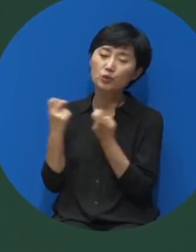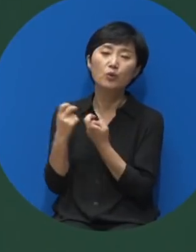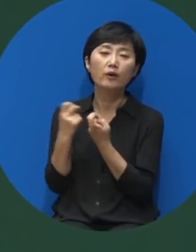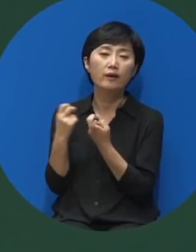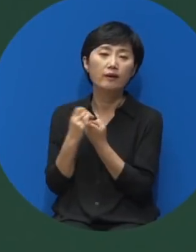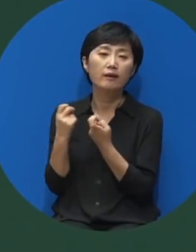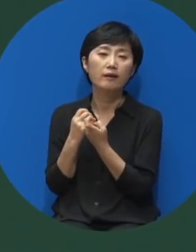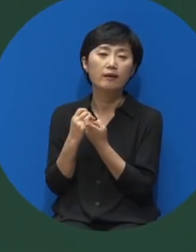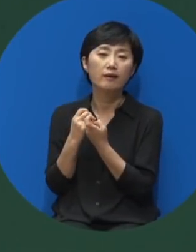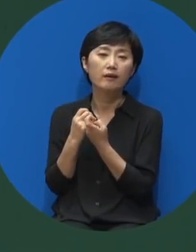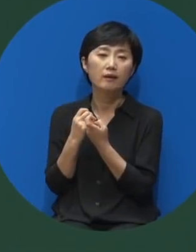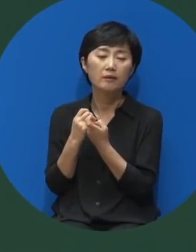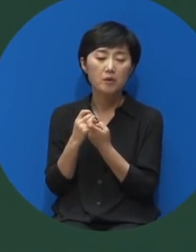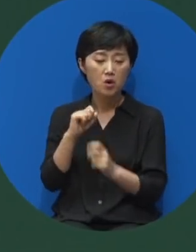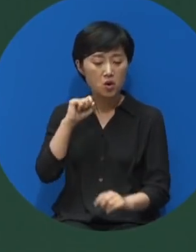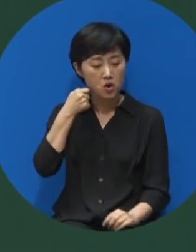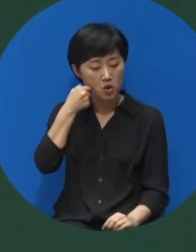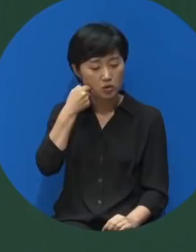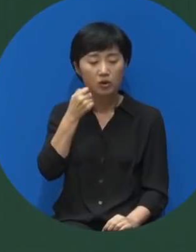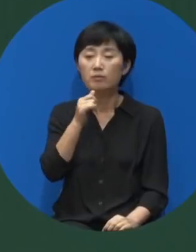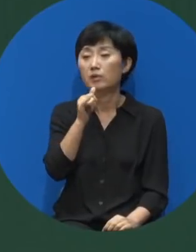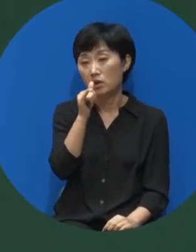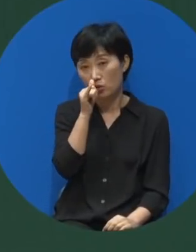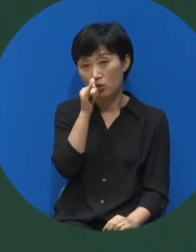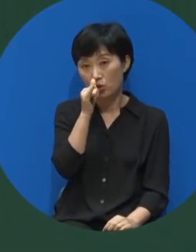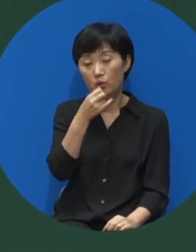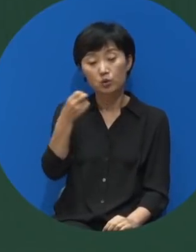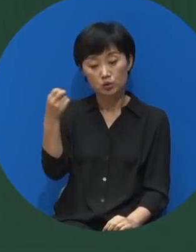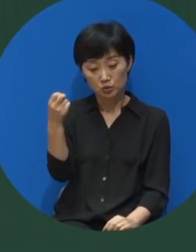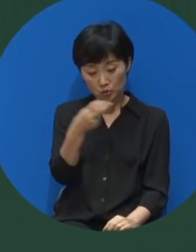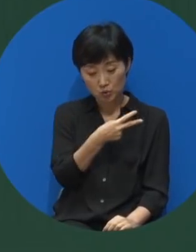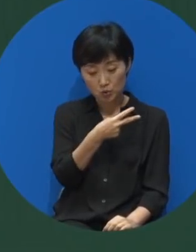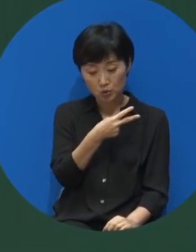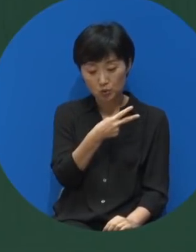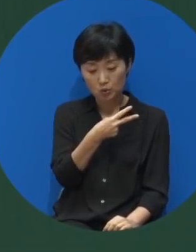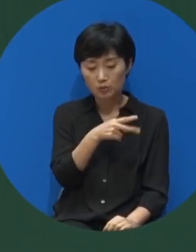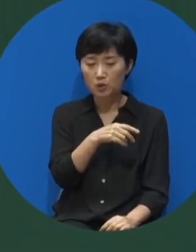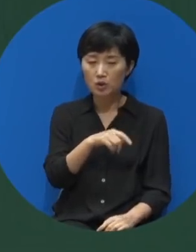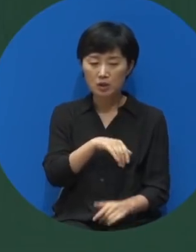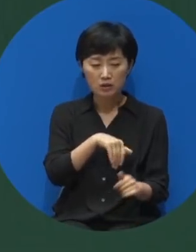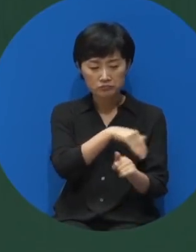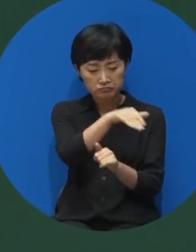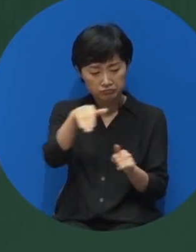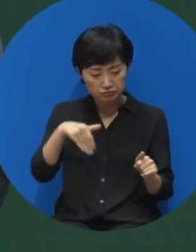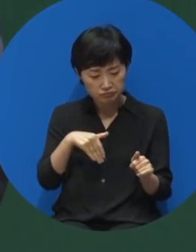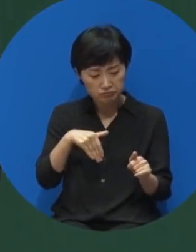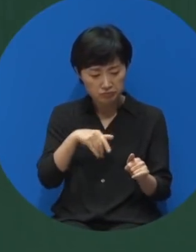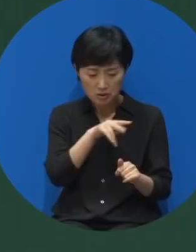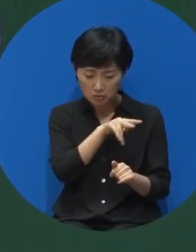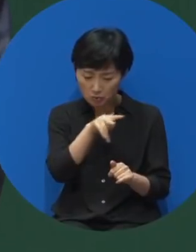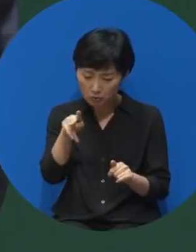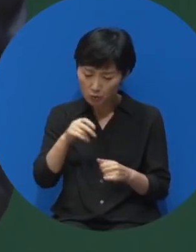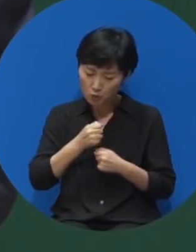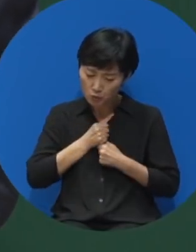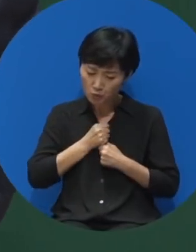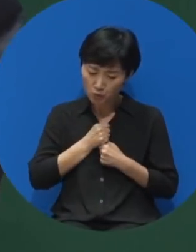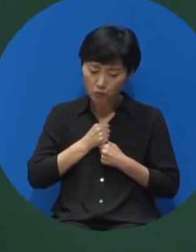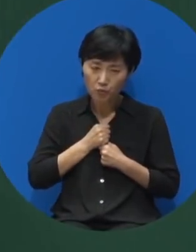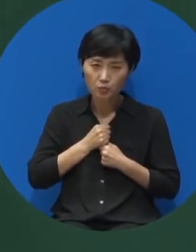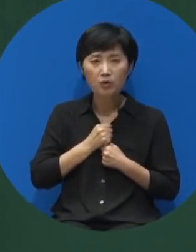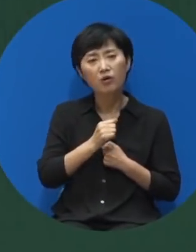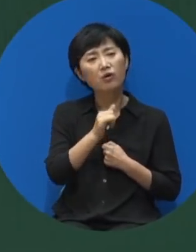而且怎样度过剩下的余生？ 또 우리는 뭐 어렵기도 하고 또 여러 가지 주의 상황이 좋지 않기도 합니다.